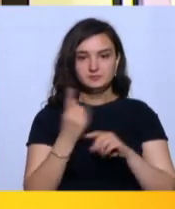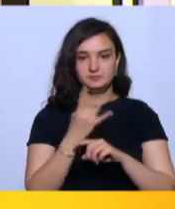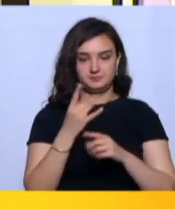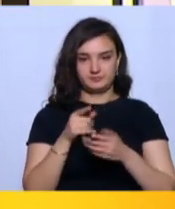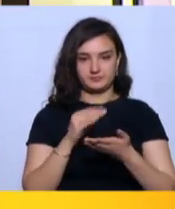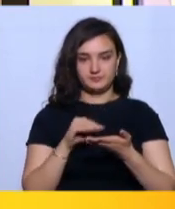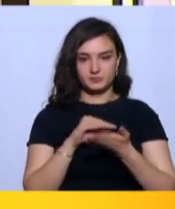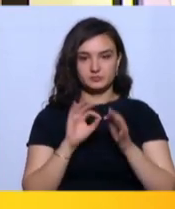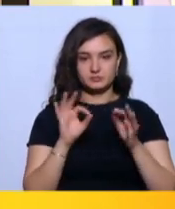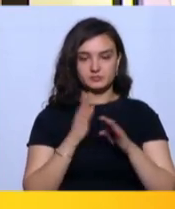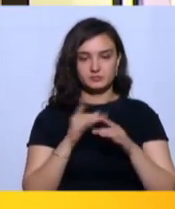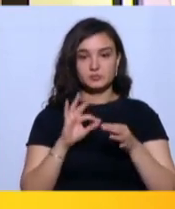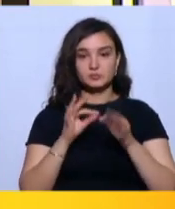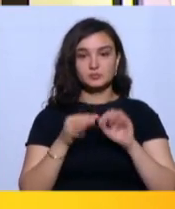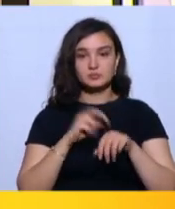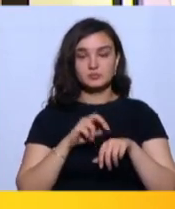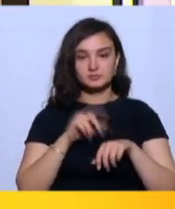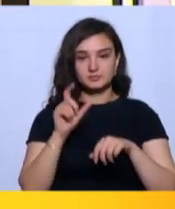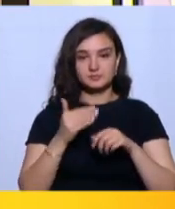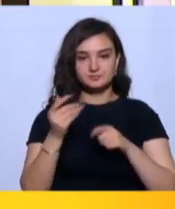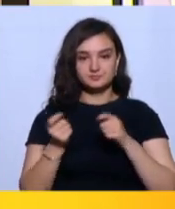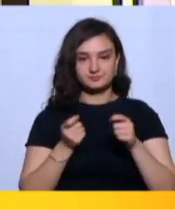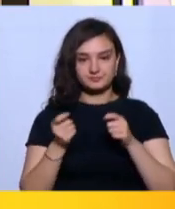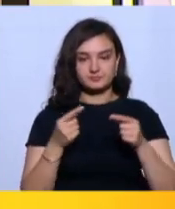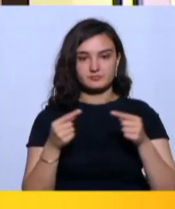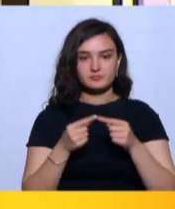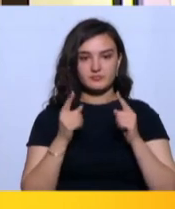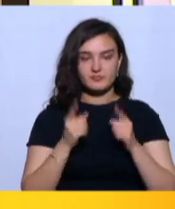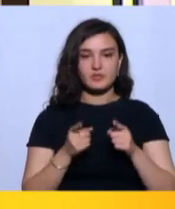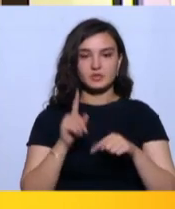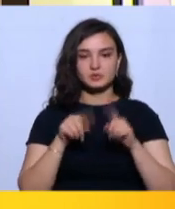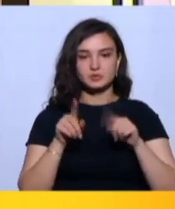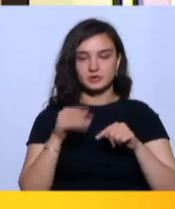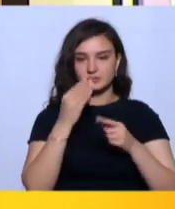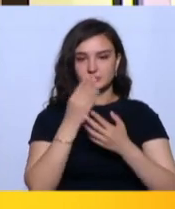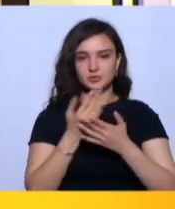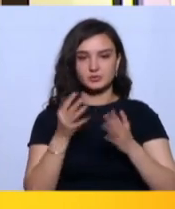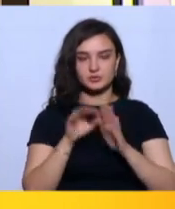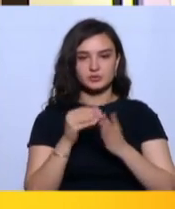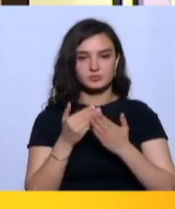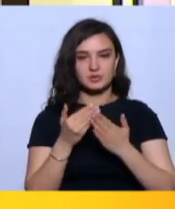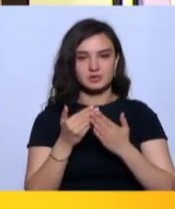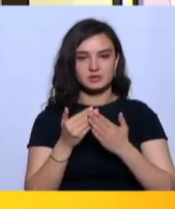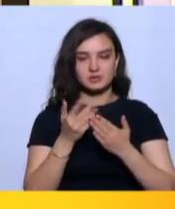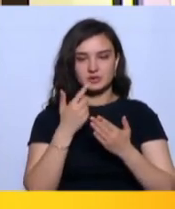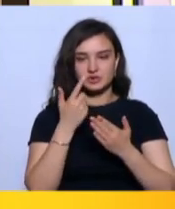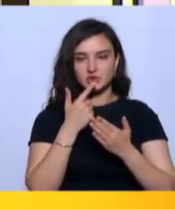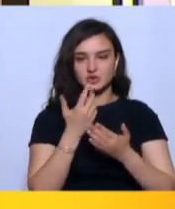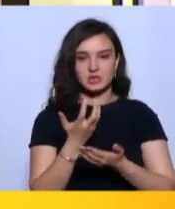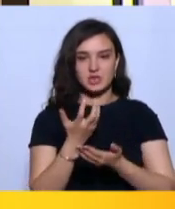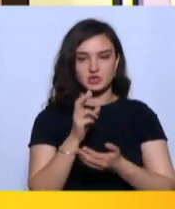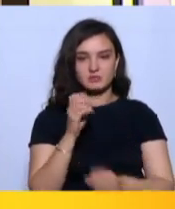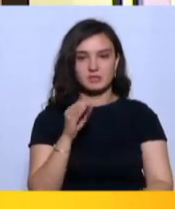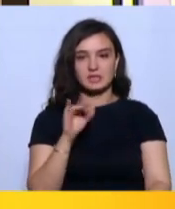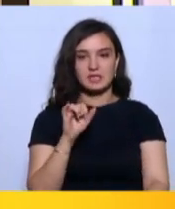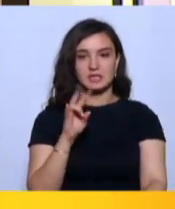ვიმეორებ, არის კონკრეტული ექიმის სამართავი. დადგენილია აგრეთვე ზოგიერთ პროდუქტში, მაგალითად ჭარხალში,